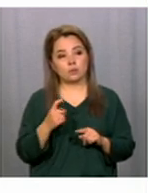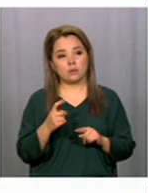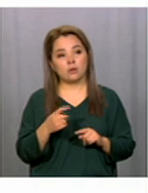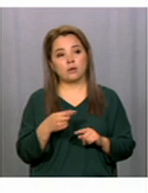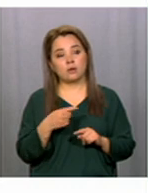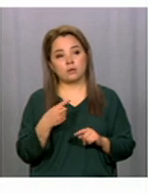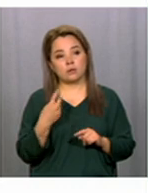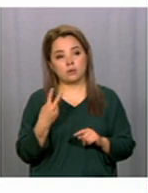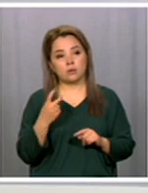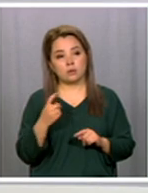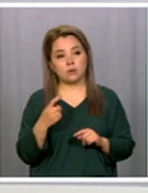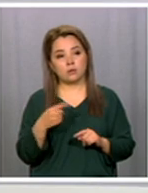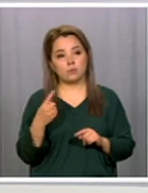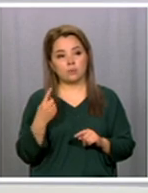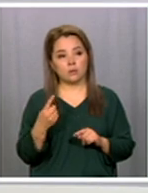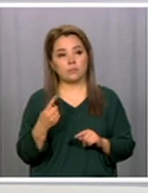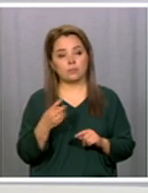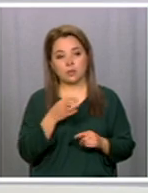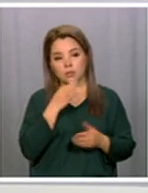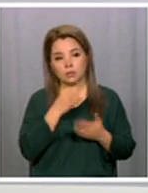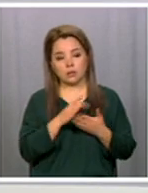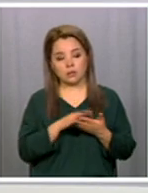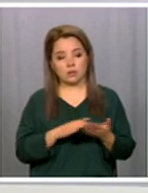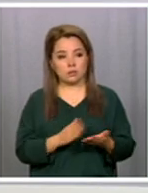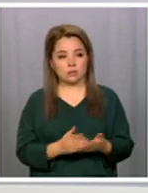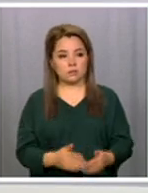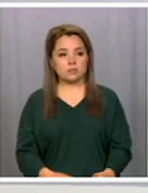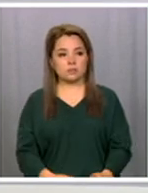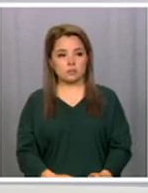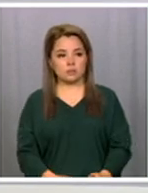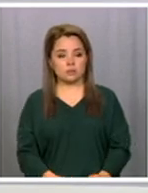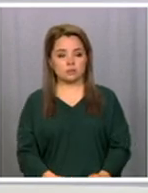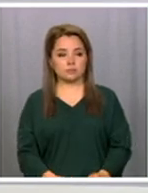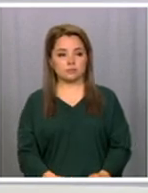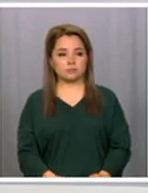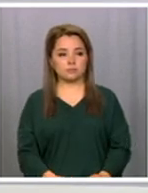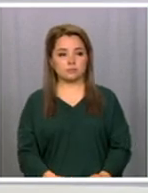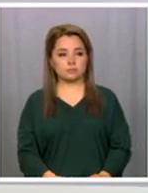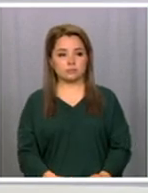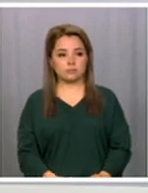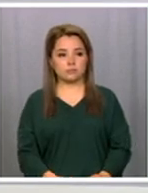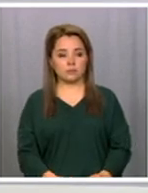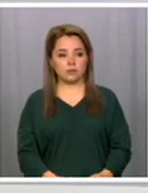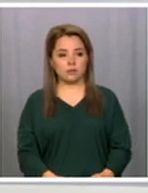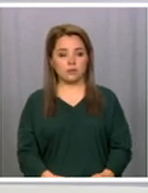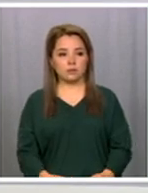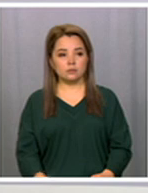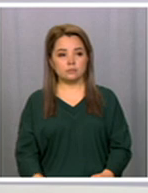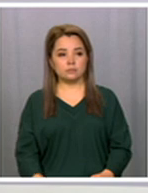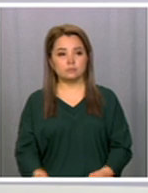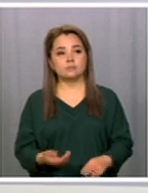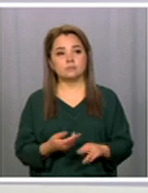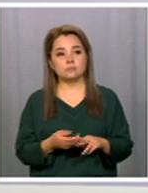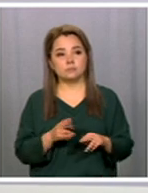қосу 2Х. Ал енді бөлшектердің бөлімдеріне қарайық. Олар барлығы да бірдей. X квадрат қосу 2Х.